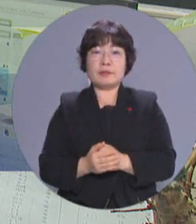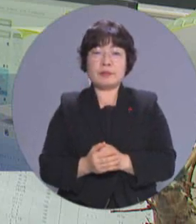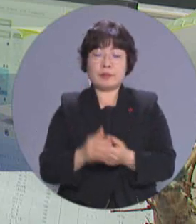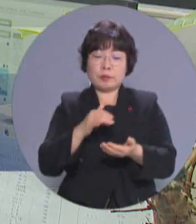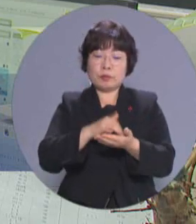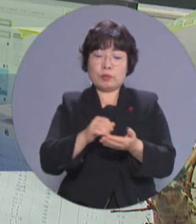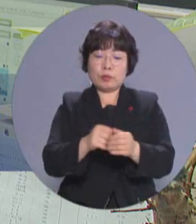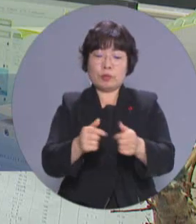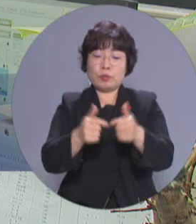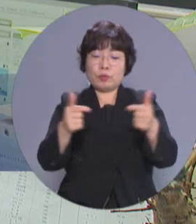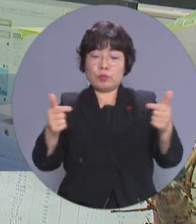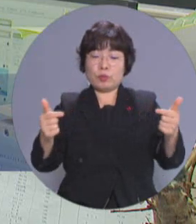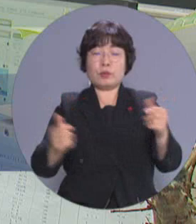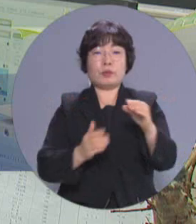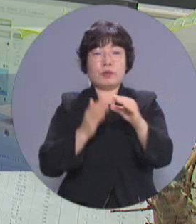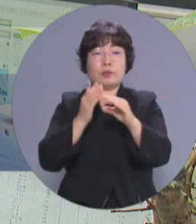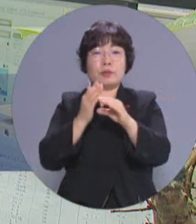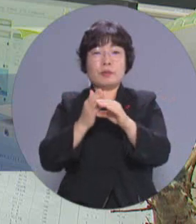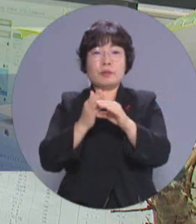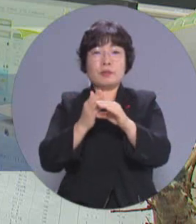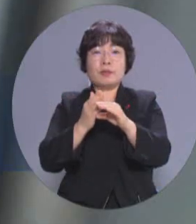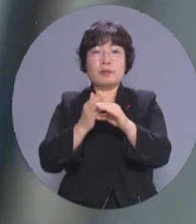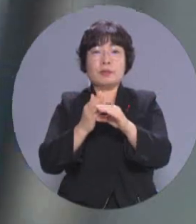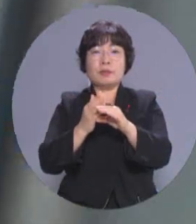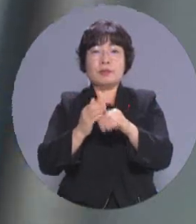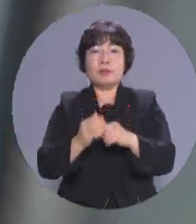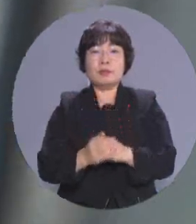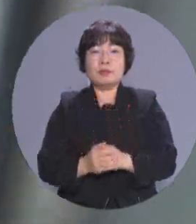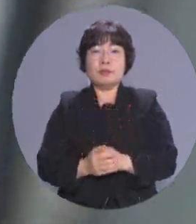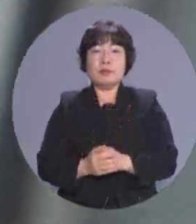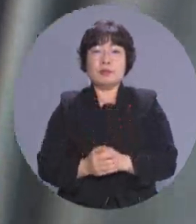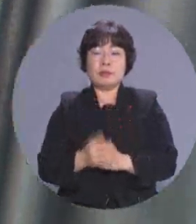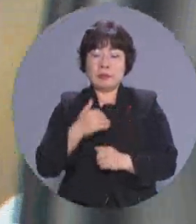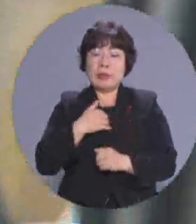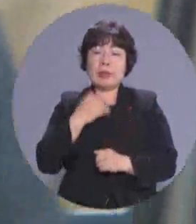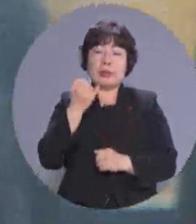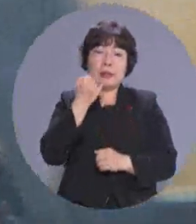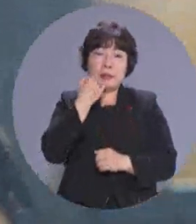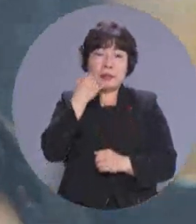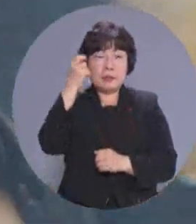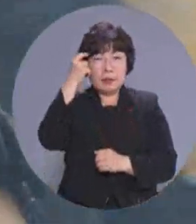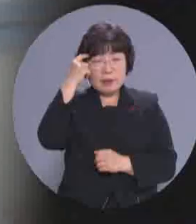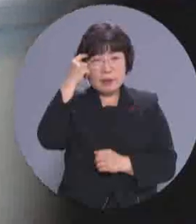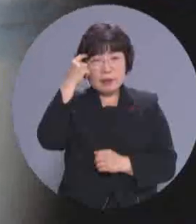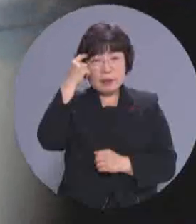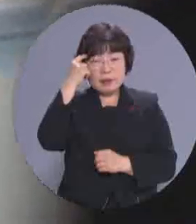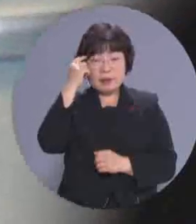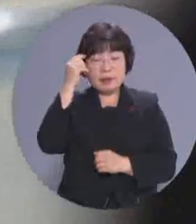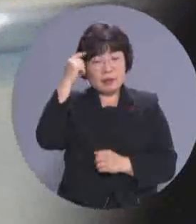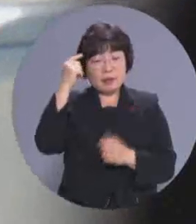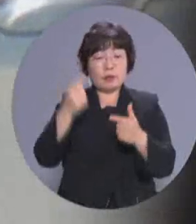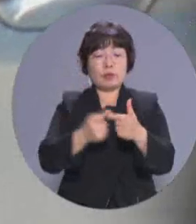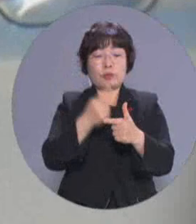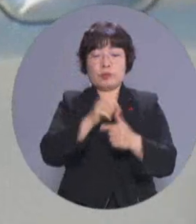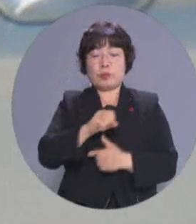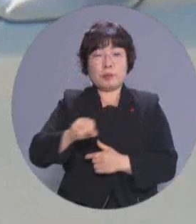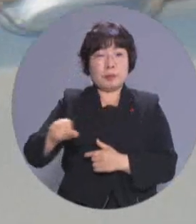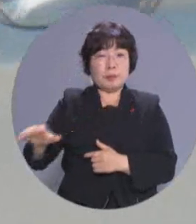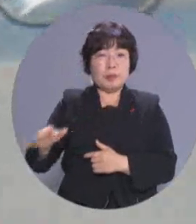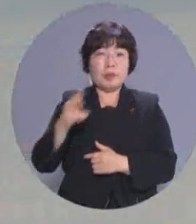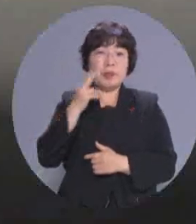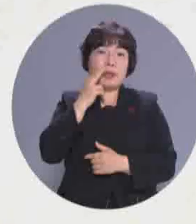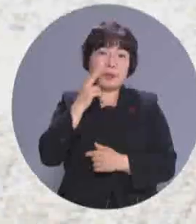건수도 조금씩 더 이제 늘어나는 추세. 나 하나쯤은 괜찮겠지 하는 마음에 아무 생각 없이 차창 밖으로